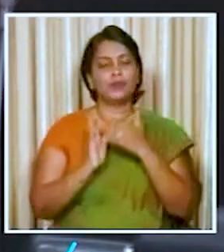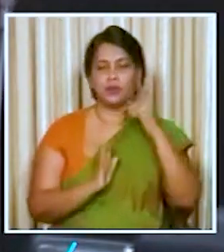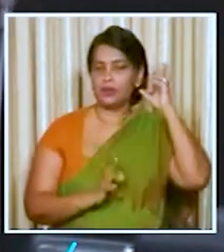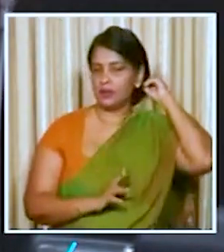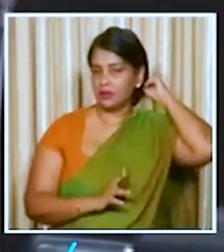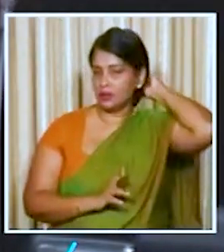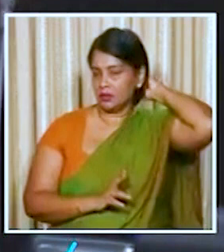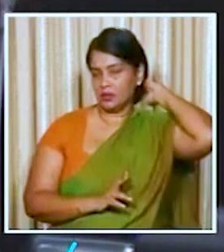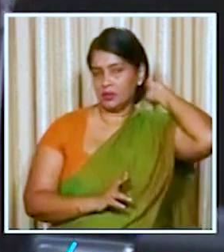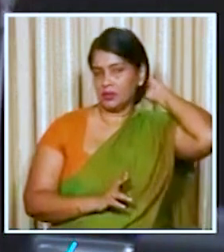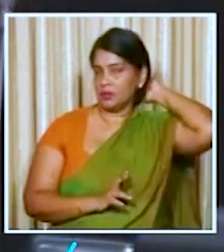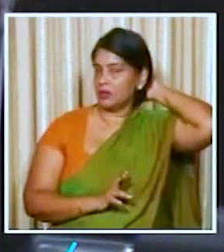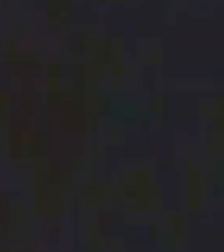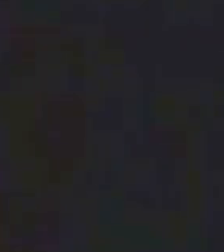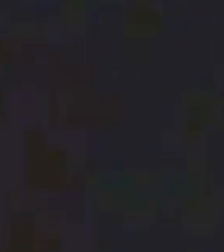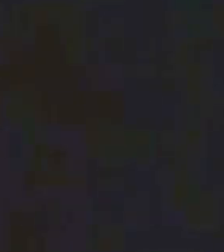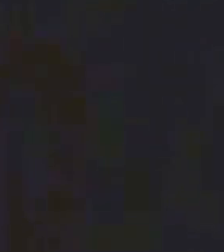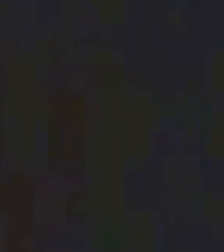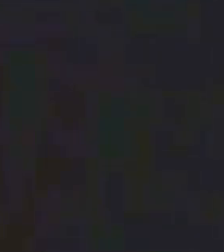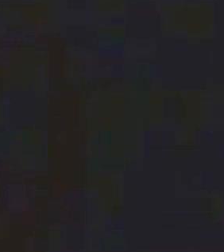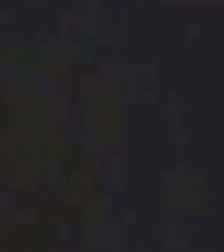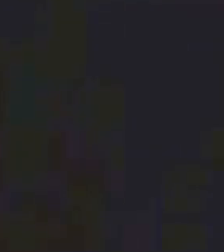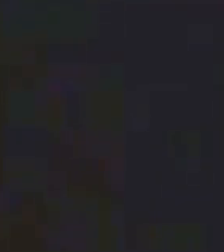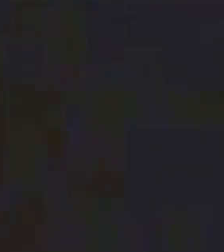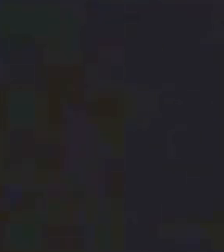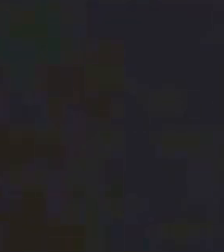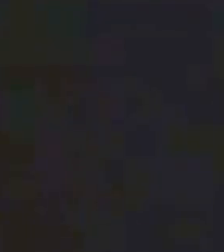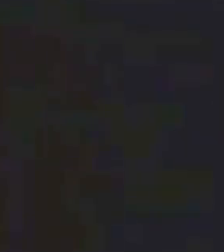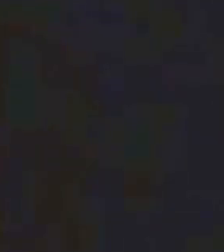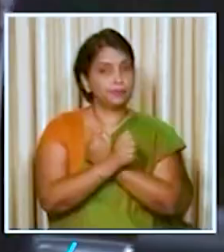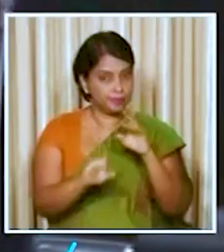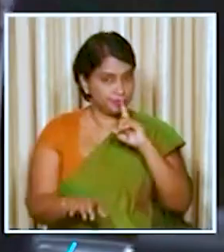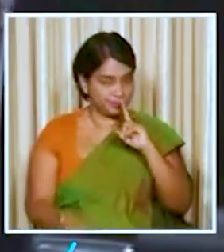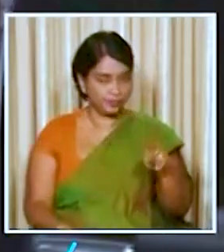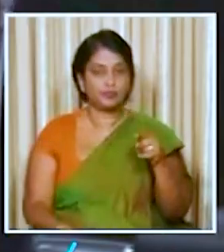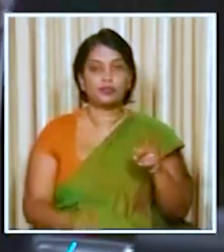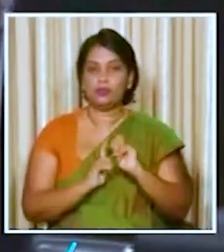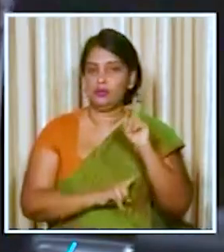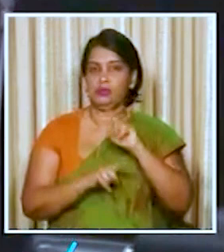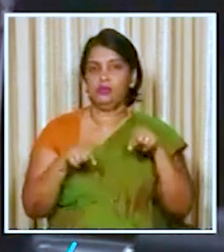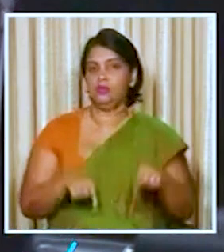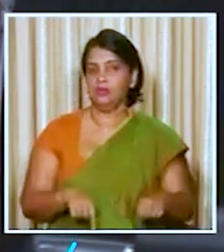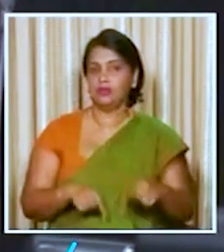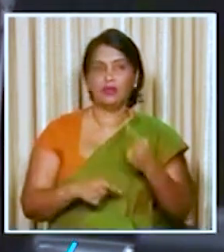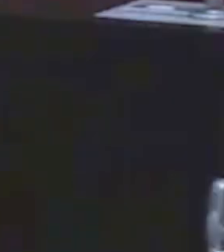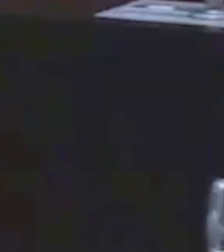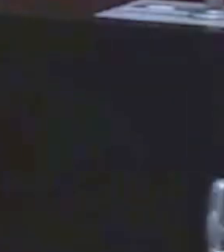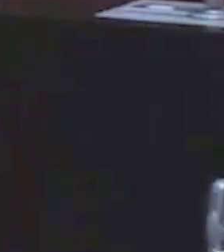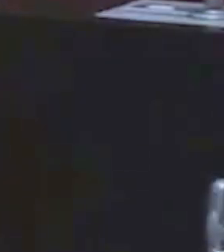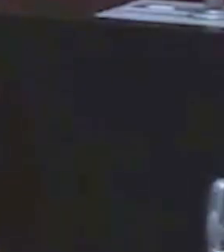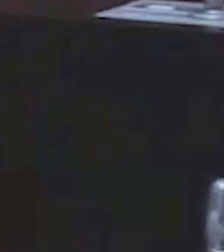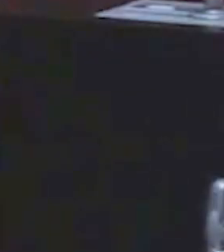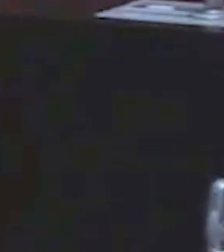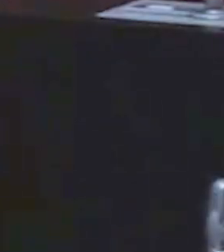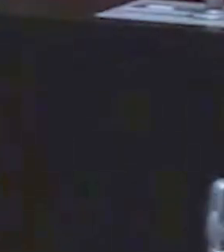స్వాధీన అపక్షపాతివ పరీక్షణయక్ కరలా ఏ కారణే అపిట అధికరణేట దనుం దెండ పులువాం పార్లమెంటుయేది ఎతుమల్ల అపిట ఇల్లువట ఏక